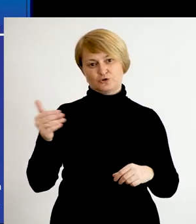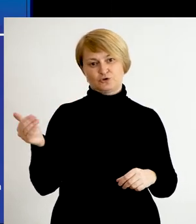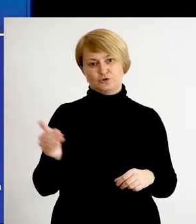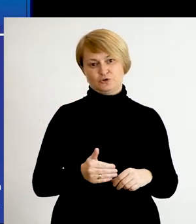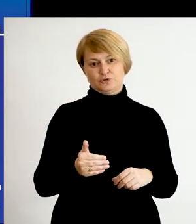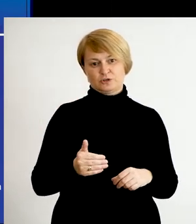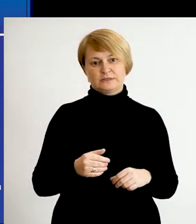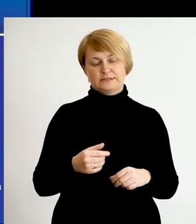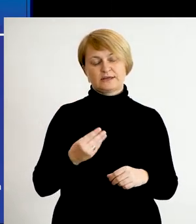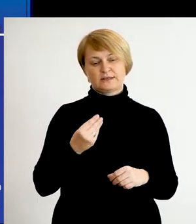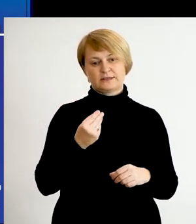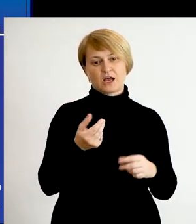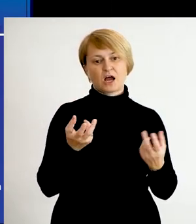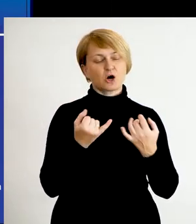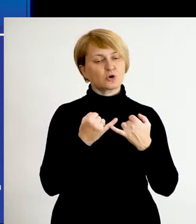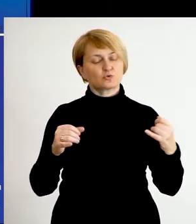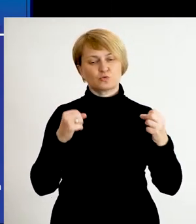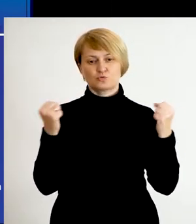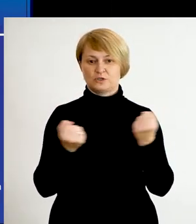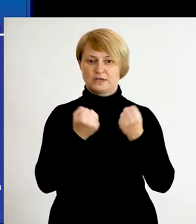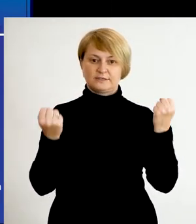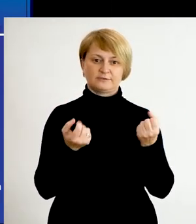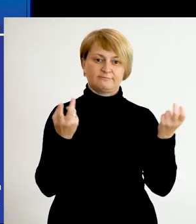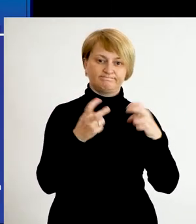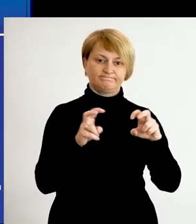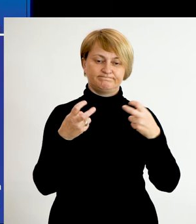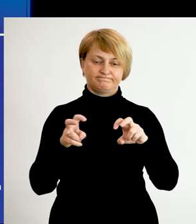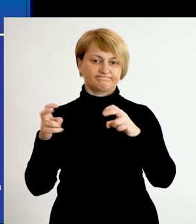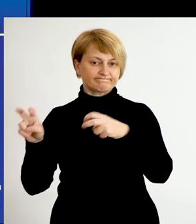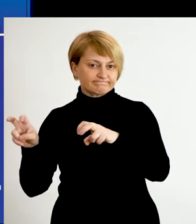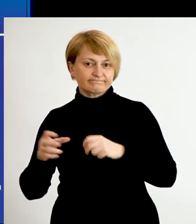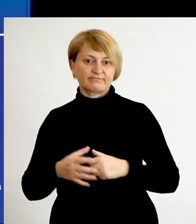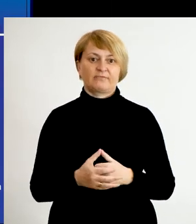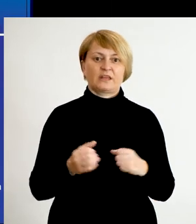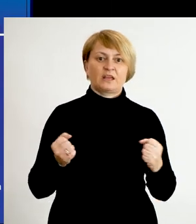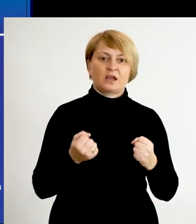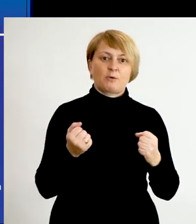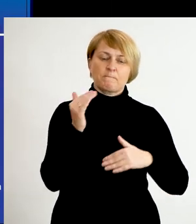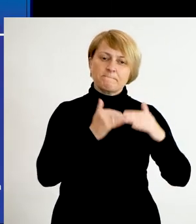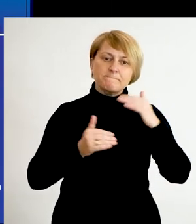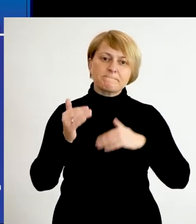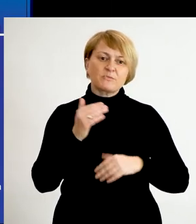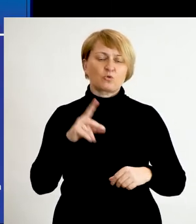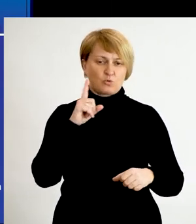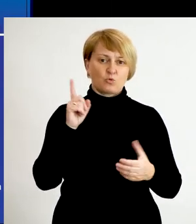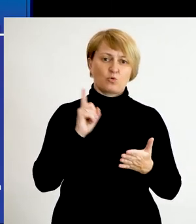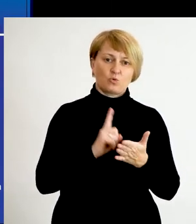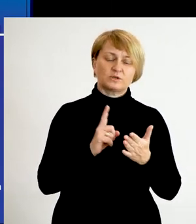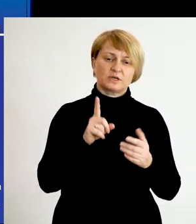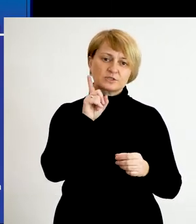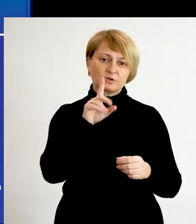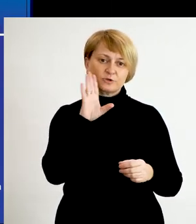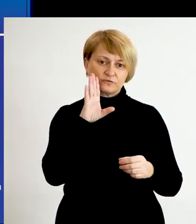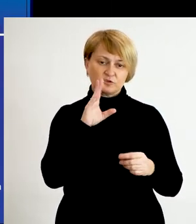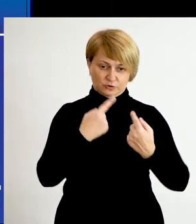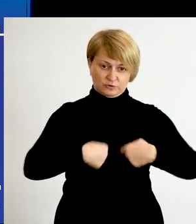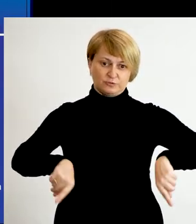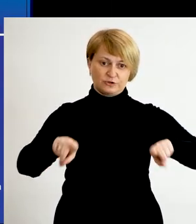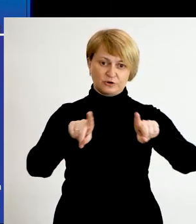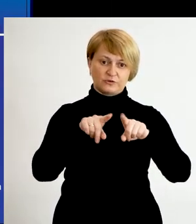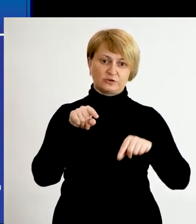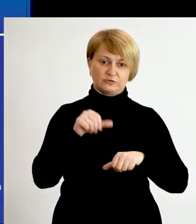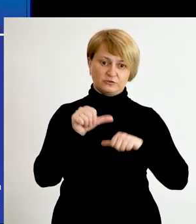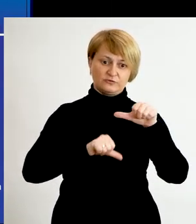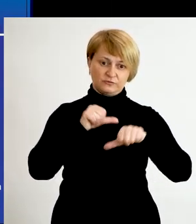348 743 647 złotych na inwestycje. Byłaby to kwota, która jest wyższa od tej, którą uda nam się najprawdopodobniej zrealizować w tym